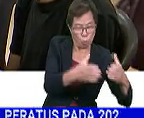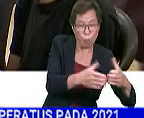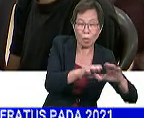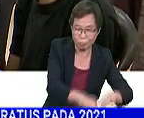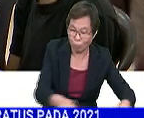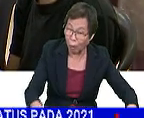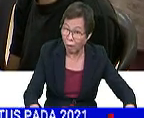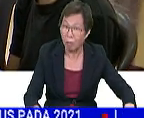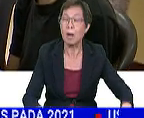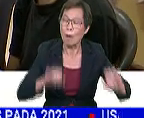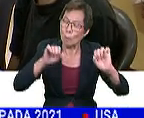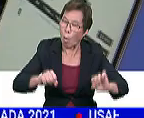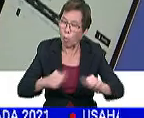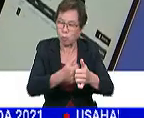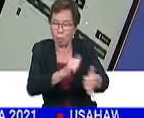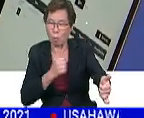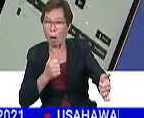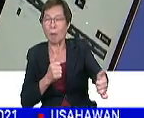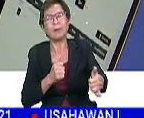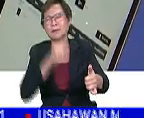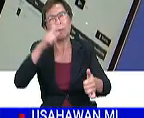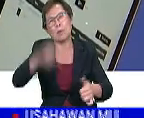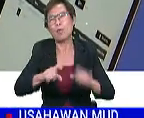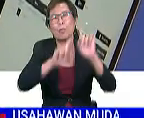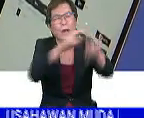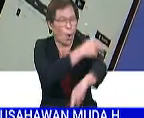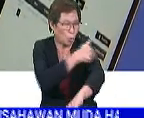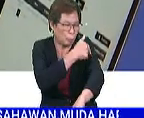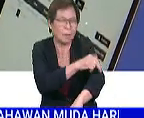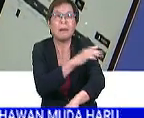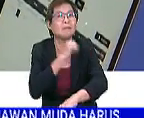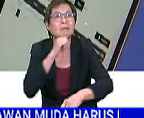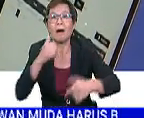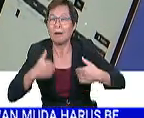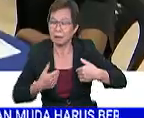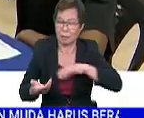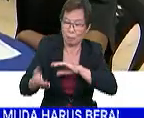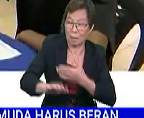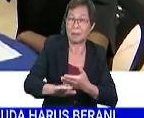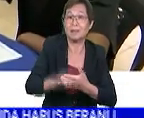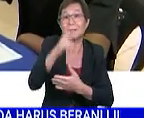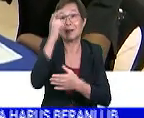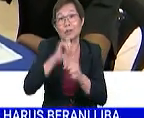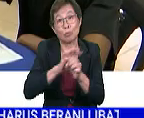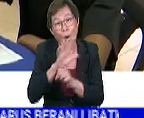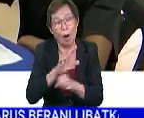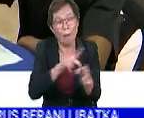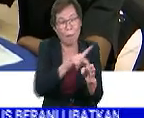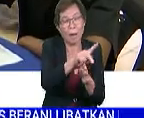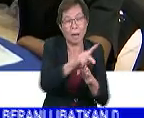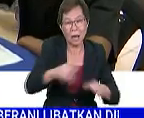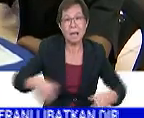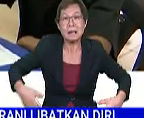kanak-kanak Ia juga mampu mencegah kemasukan ke hospital dan kematian akibat covid-19 sementara itu pakar virologi